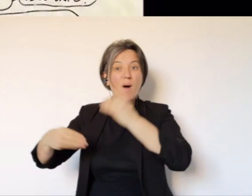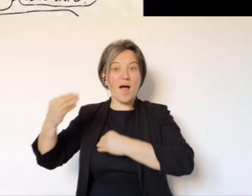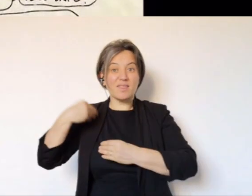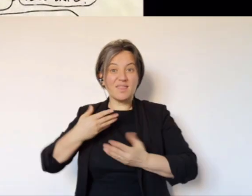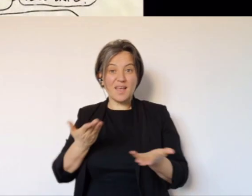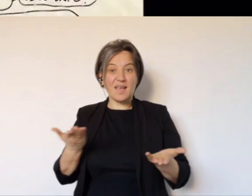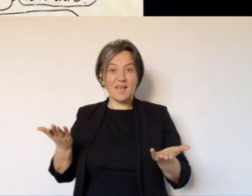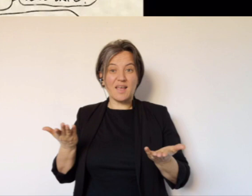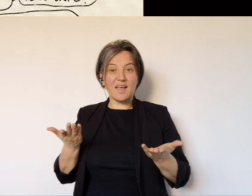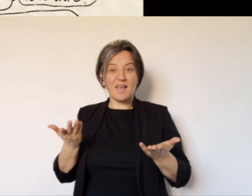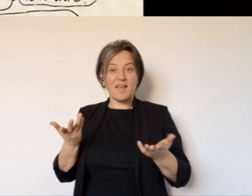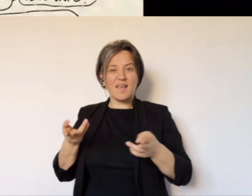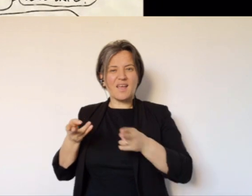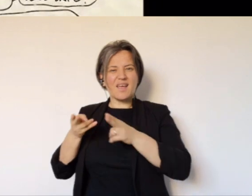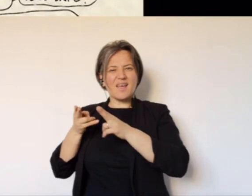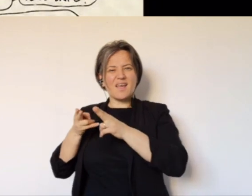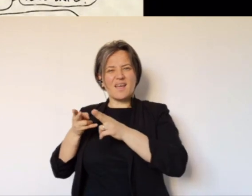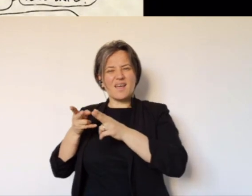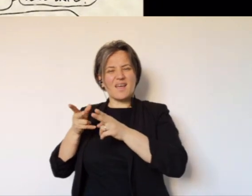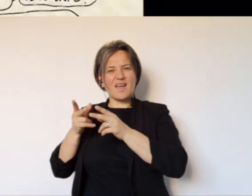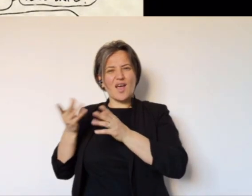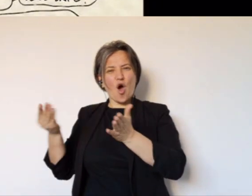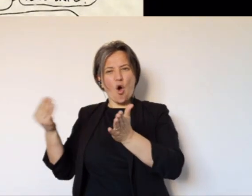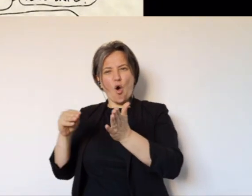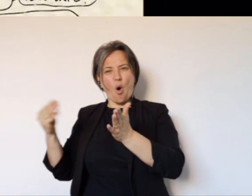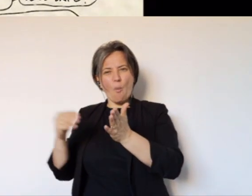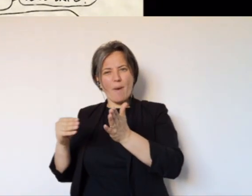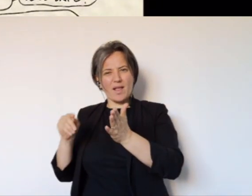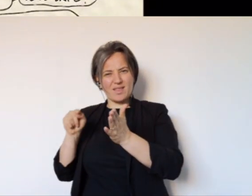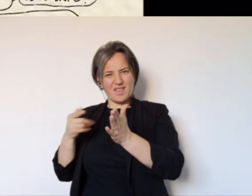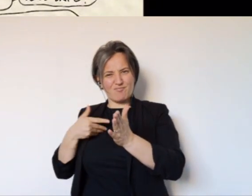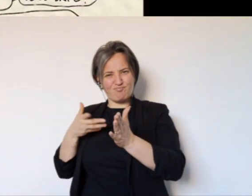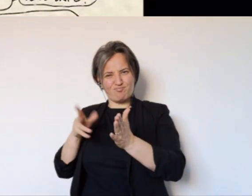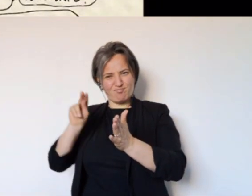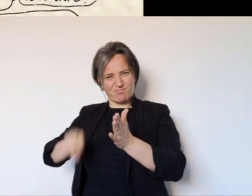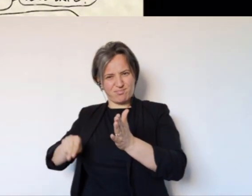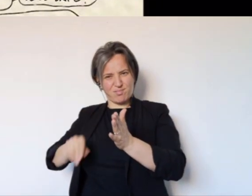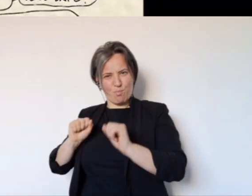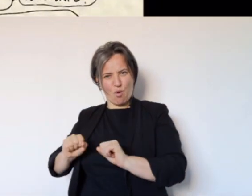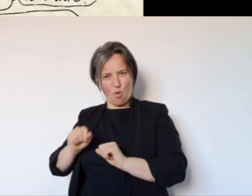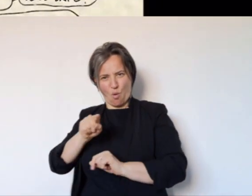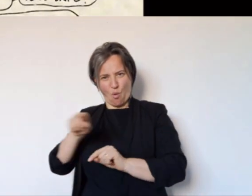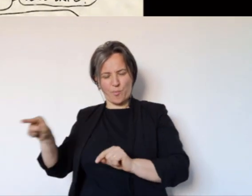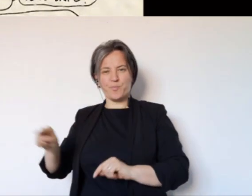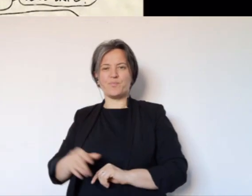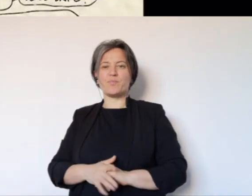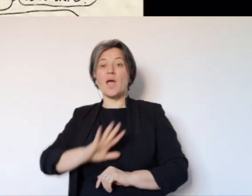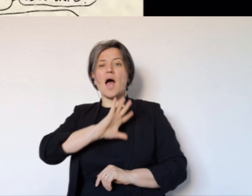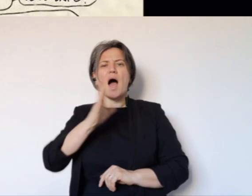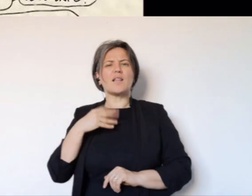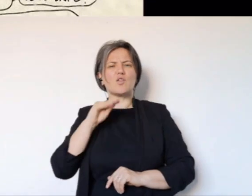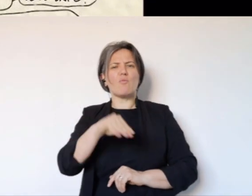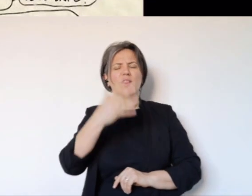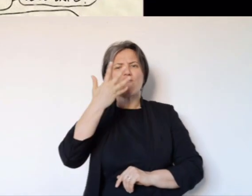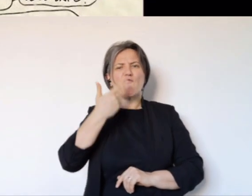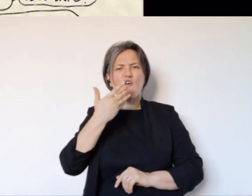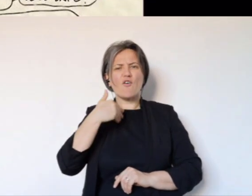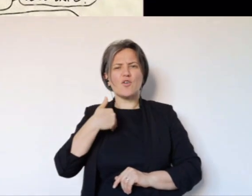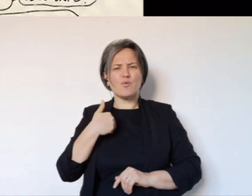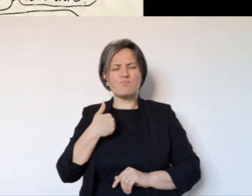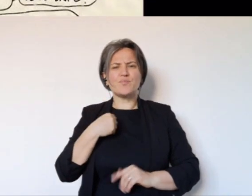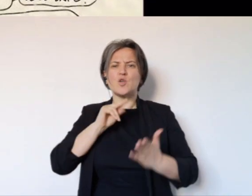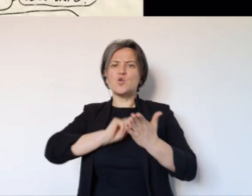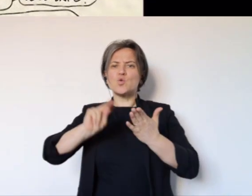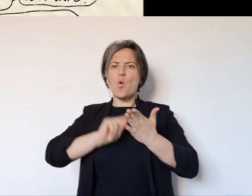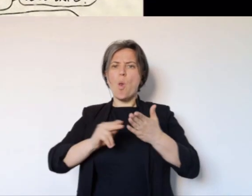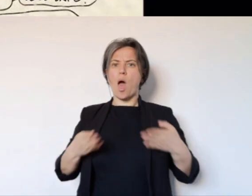da casa che potete scrivere nei commenti. E nel frattempo un'altra domanda. La scuola è stata